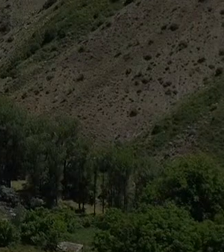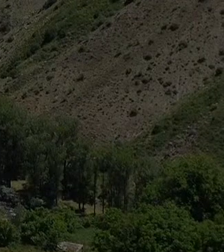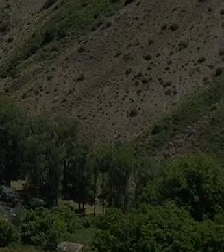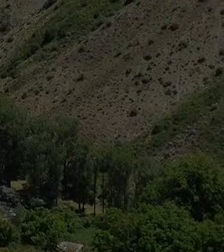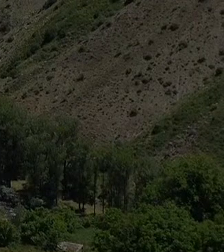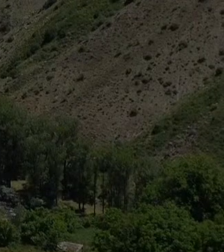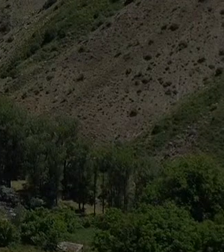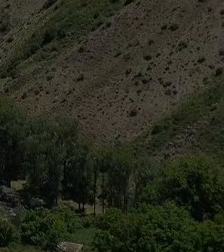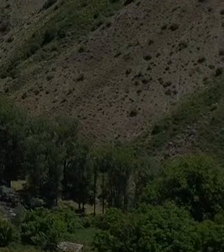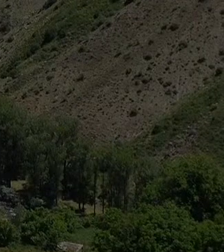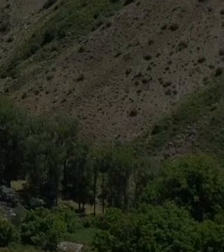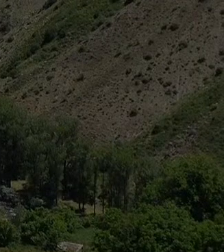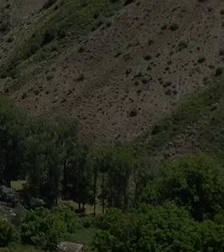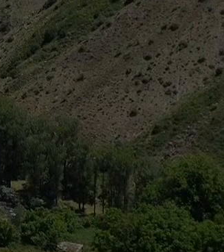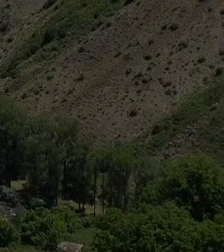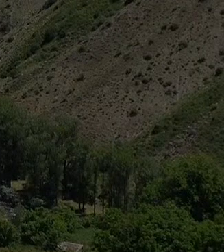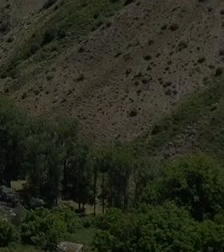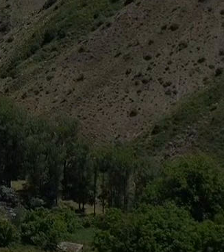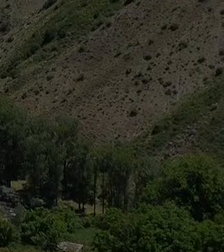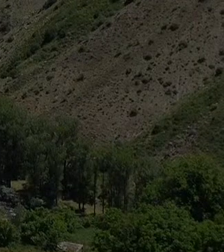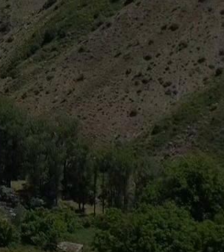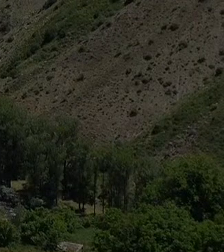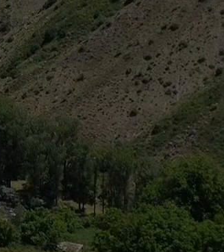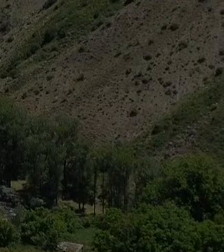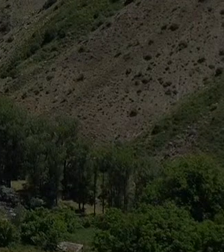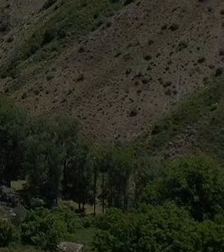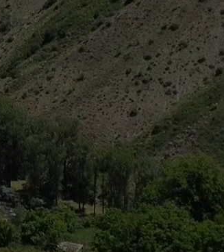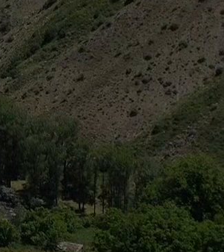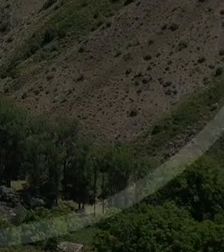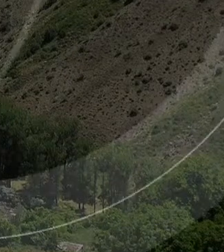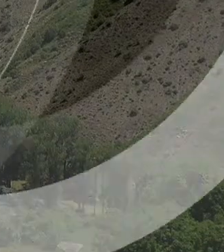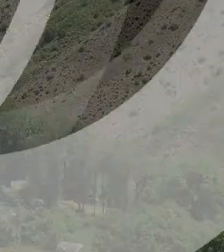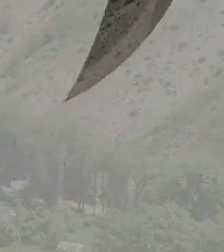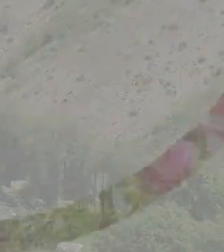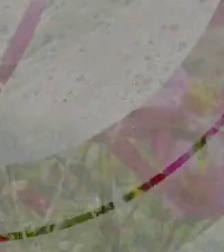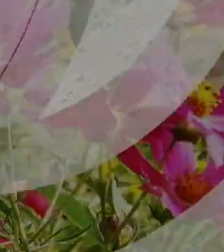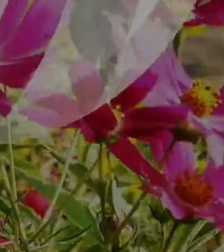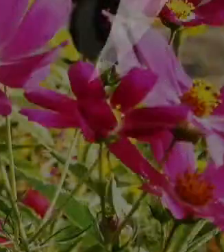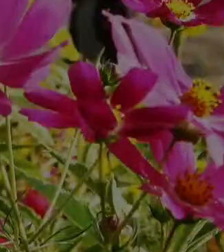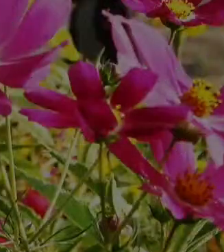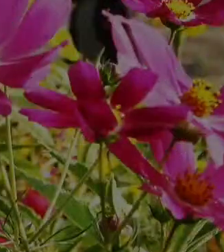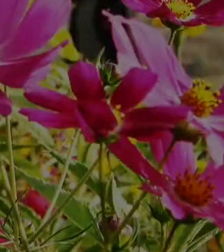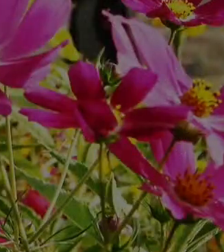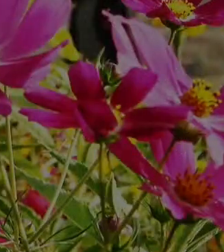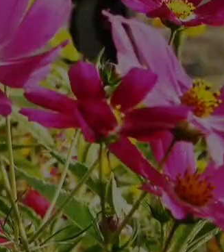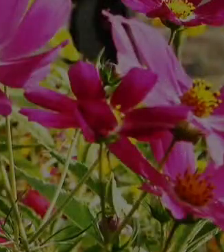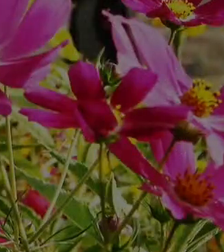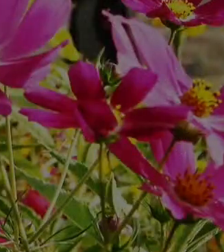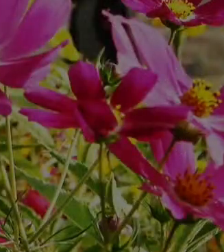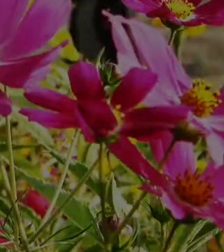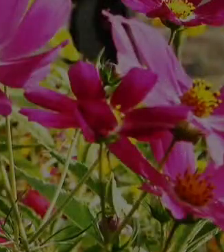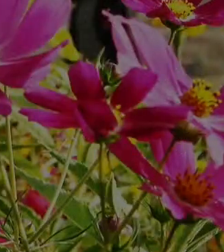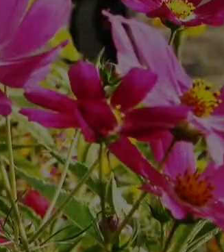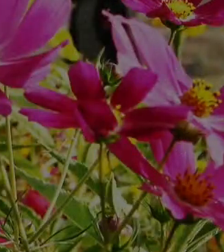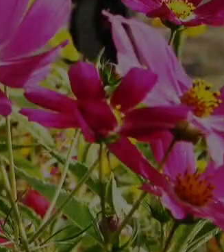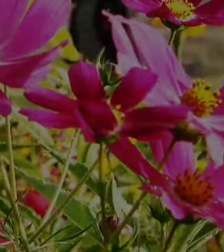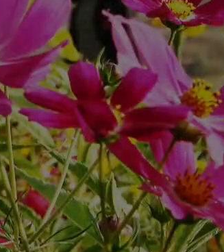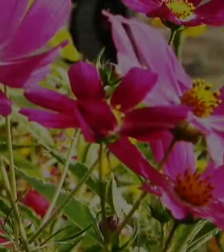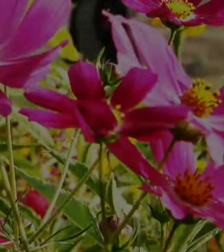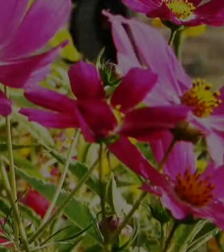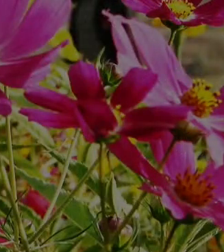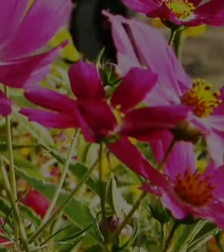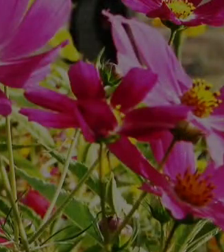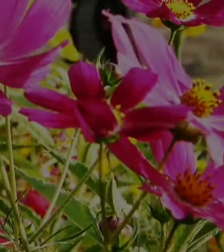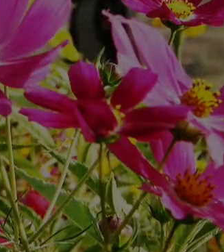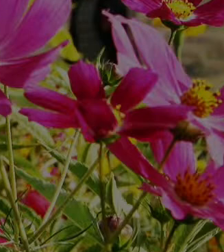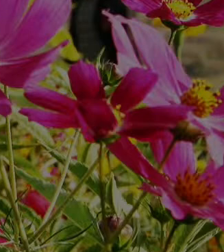էարորդ բëր սամարումներն Եխր հրայսանի փեղք հատները